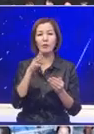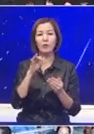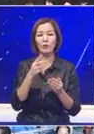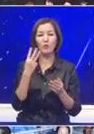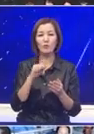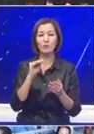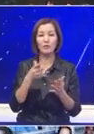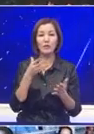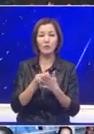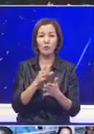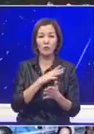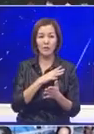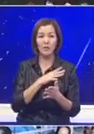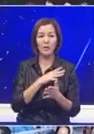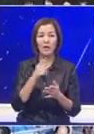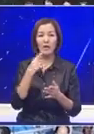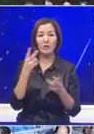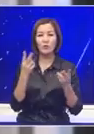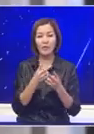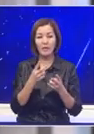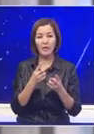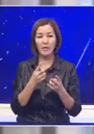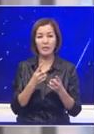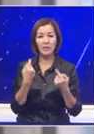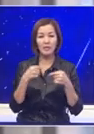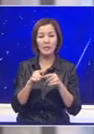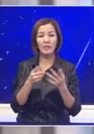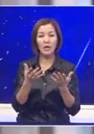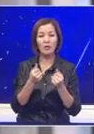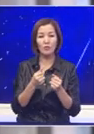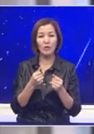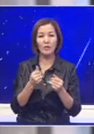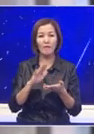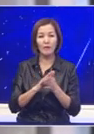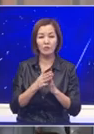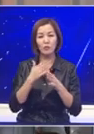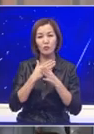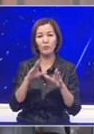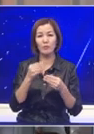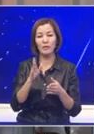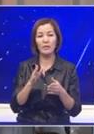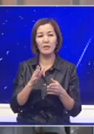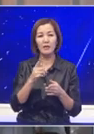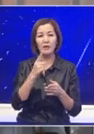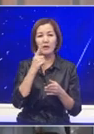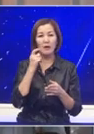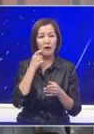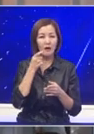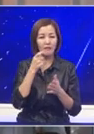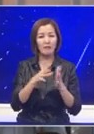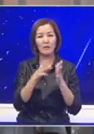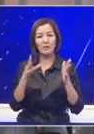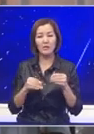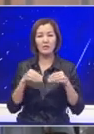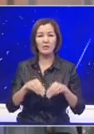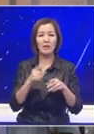30 мың теңгеден төленіпті. Айта кетейік, шаруалардың техникалуына да мүмкіндік қарастырылуда. Қант қылшасымен айналысатын жаңағы